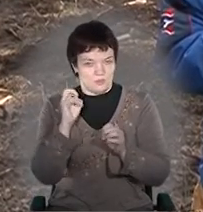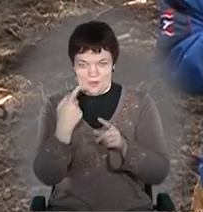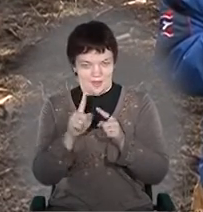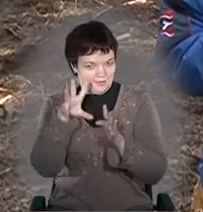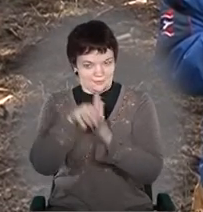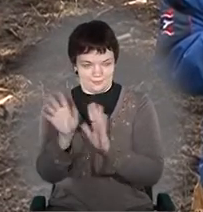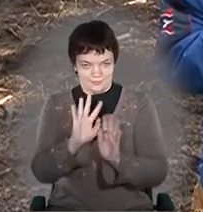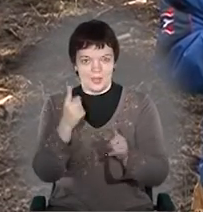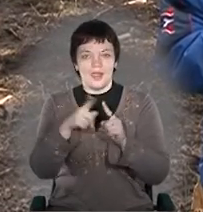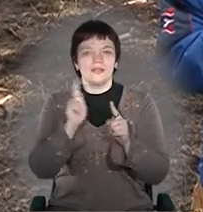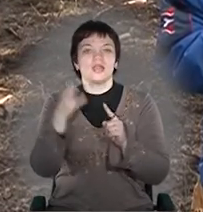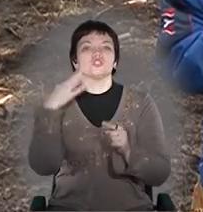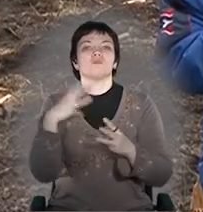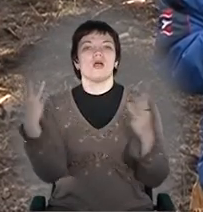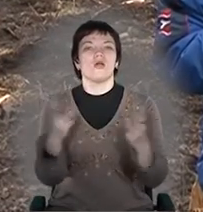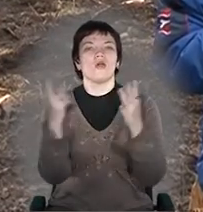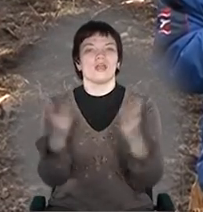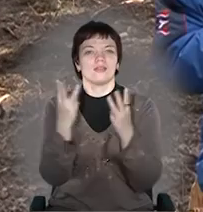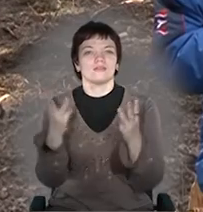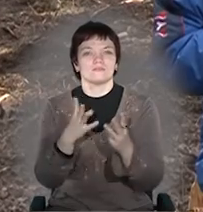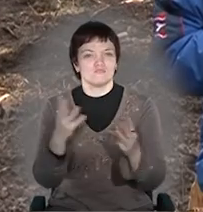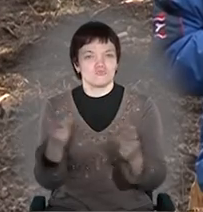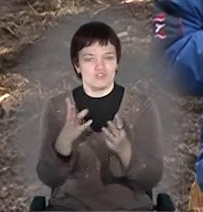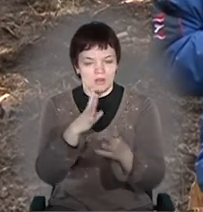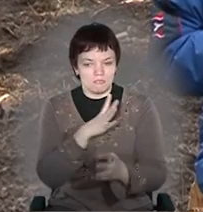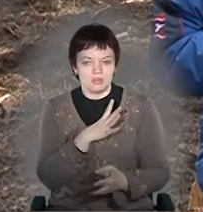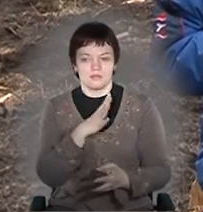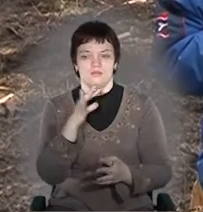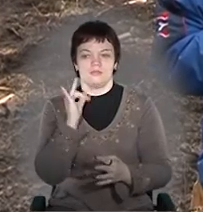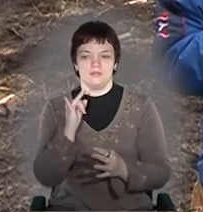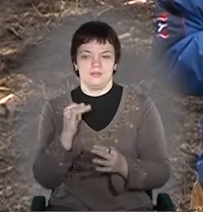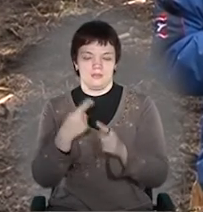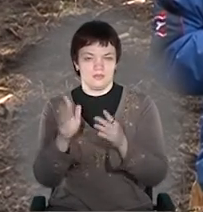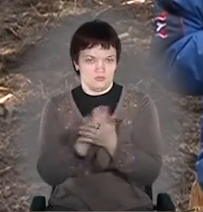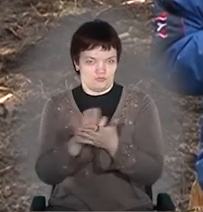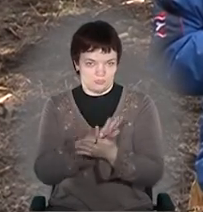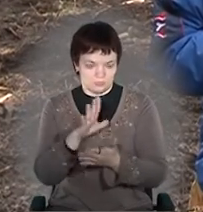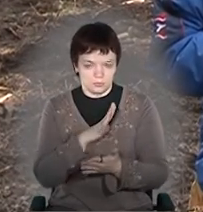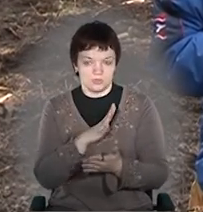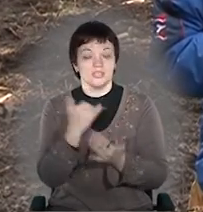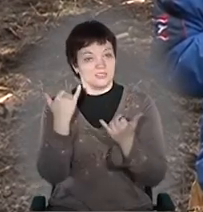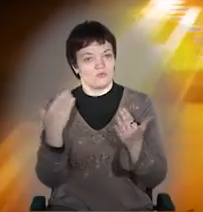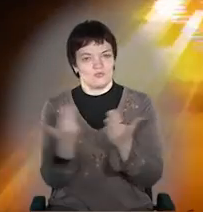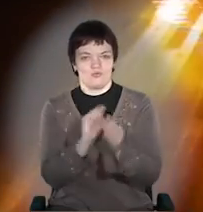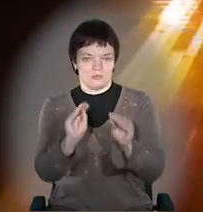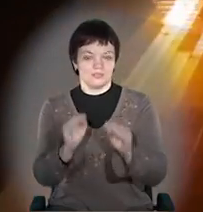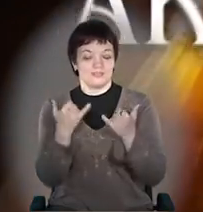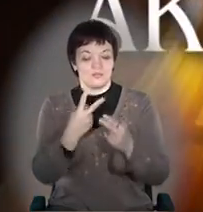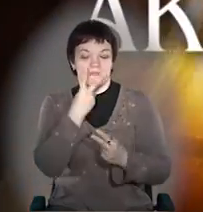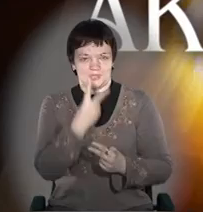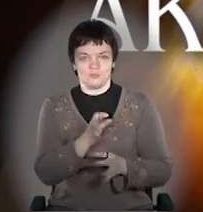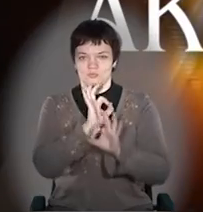И сегодня здесь мы сажаем деревья. Сажаем особым способом, харьковским способом. Вы сегодня посмотрите, об этом расскажут.